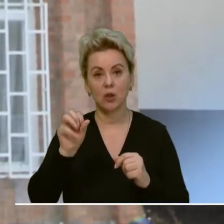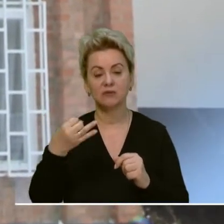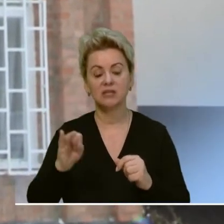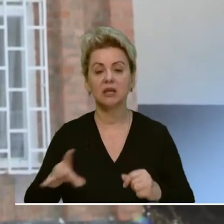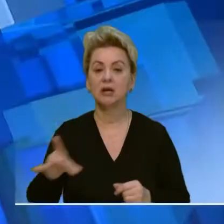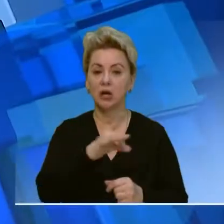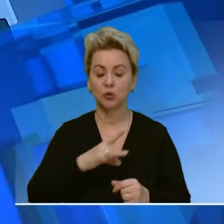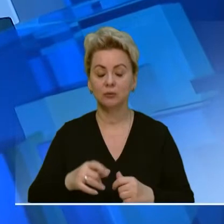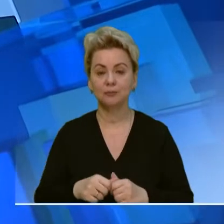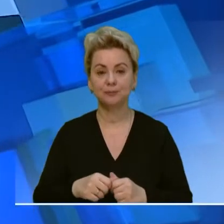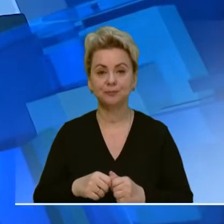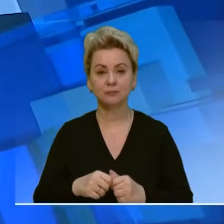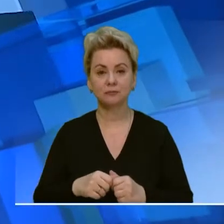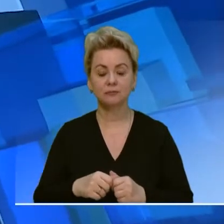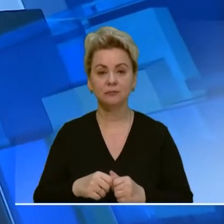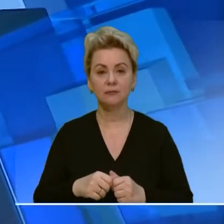район.